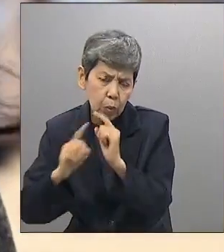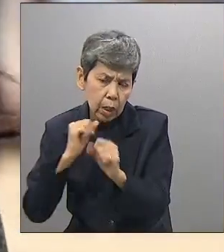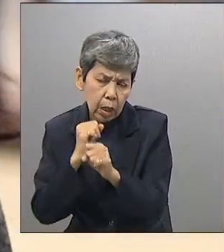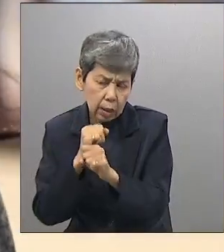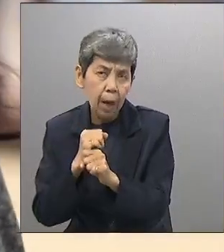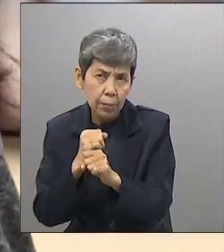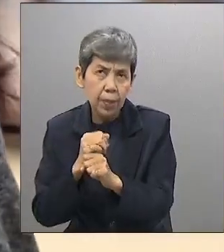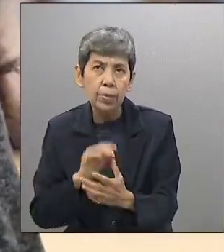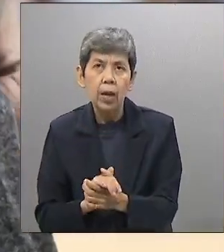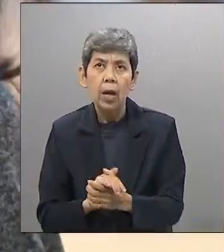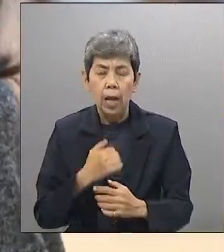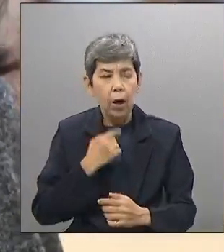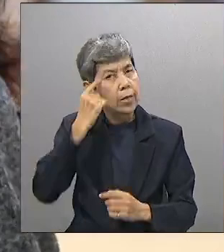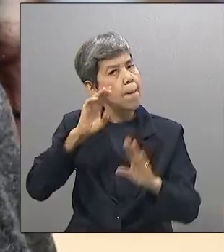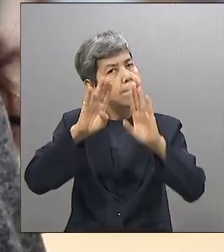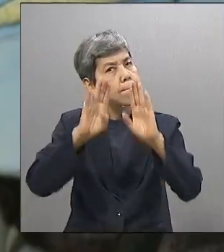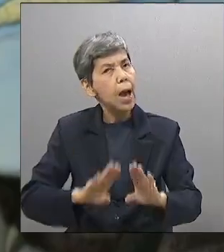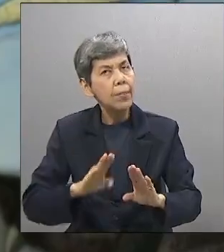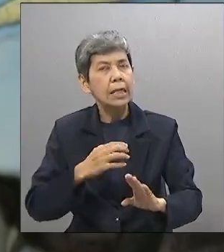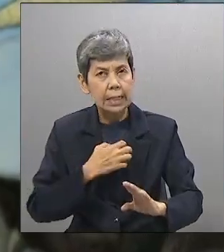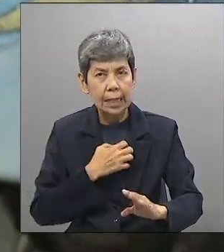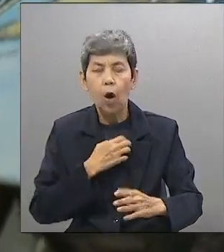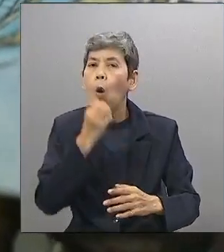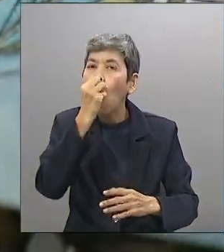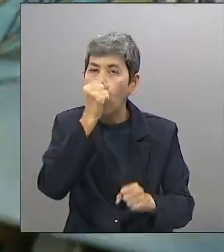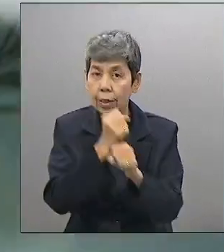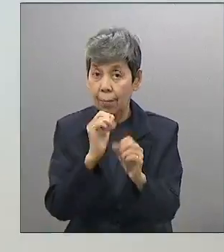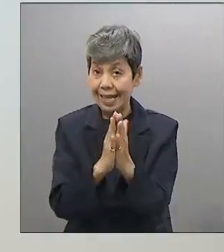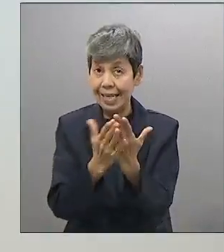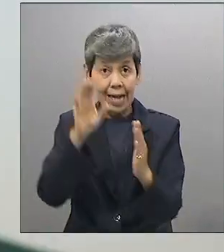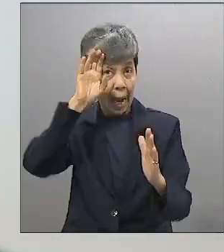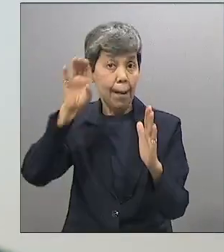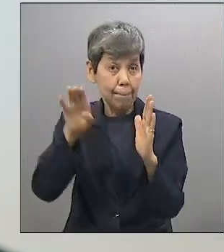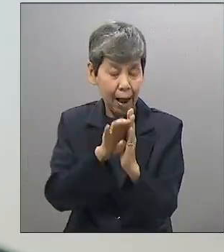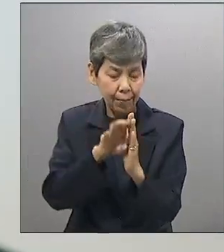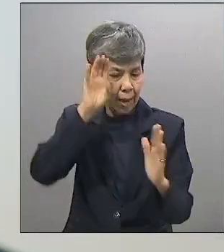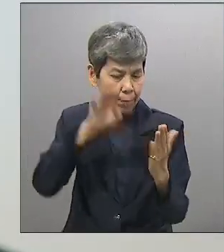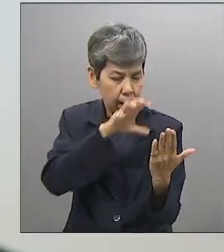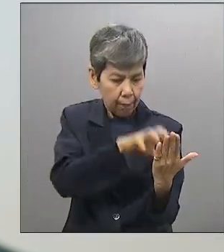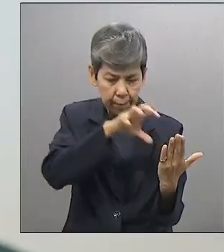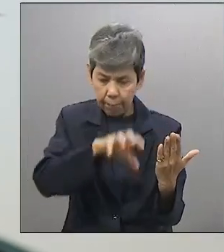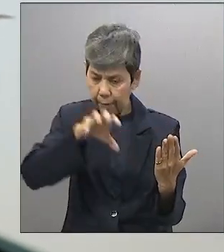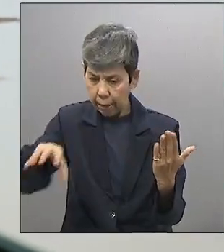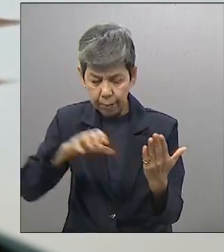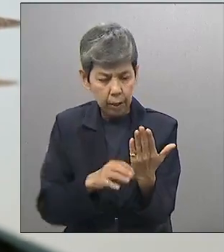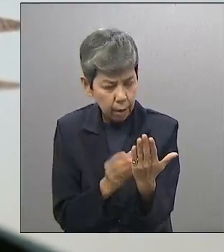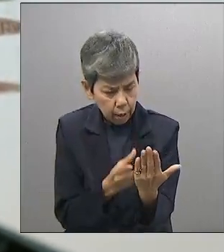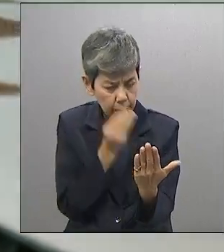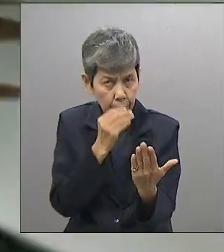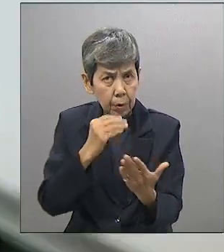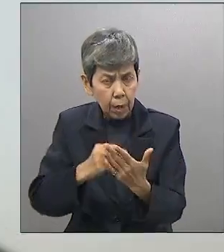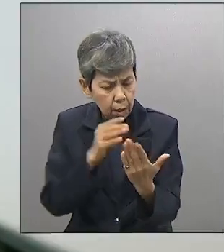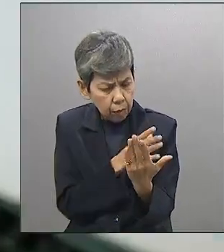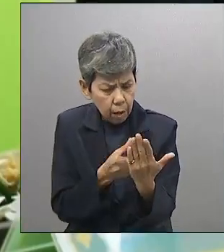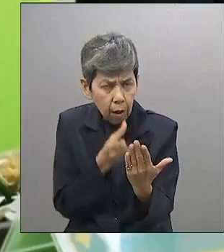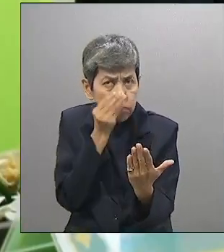Single STEM 1 ของเราเนี่ กเลยออกแบว่าเราต้องมองใช้หนงสือภาค มารองเป็เพื่องมอดทว่าน้องๆ จะ